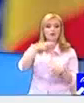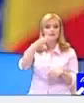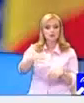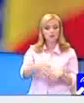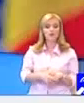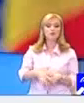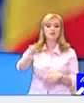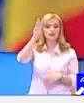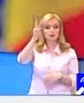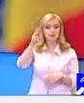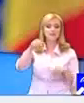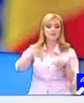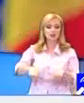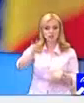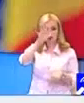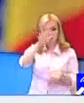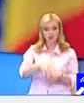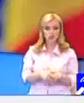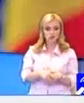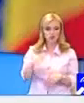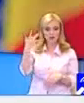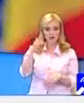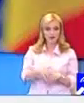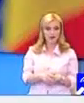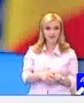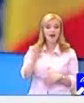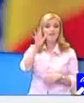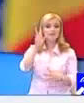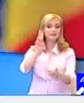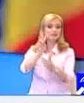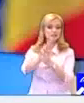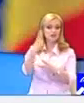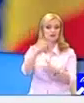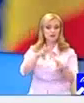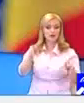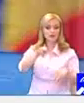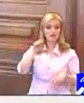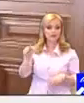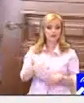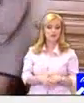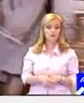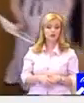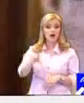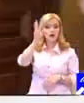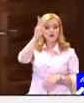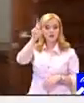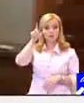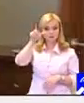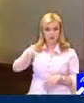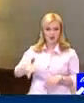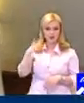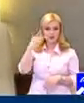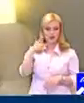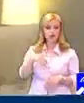făcută de excelența sa James Petit, ambasadorul Statelor Unite la Chișinău, în timpul întrevederii cu premierul Pavel Filip. Diplomatul american a